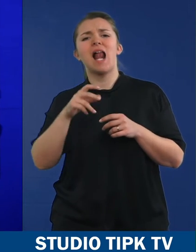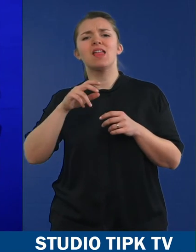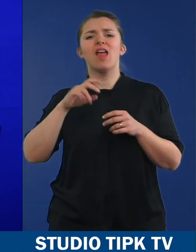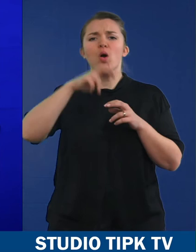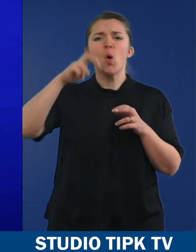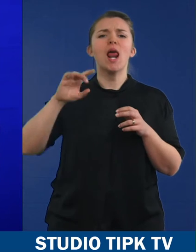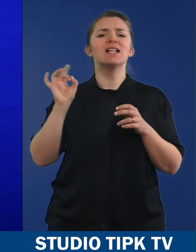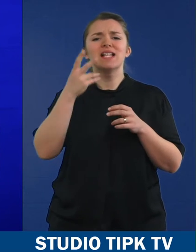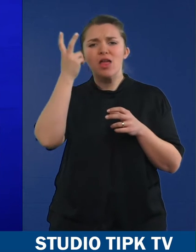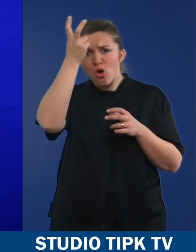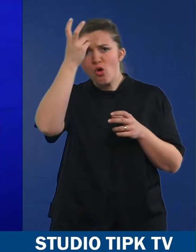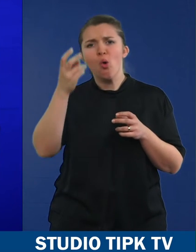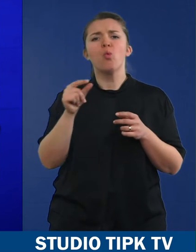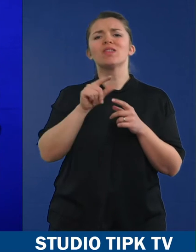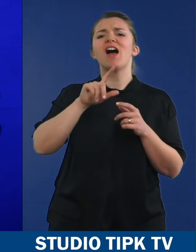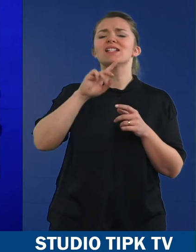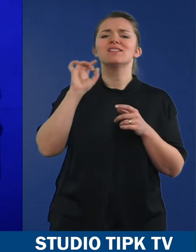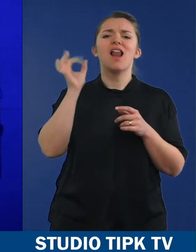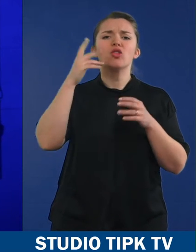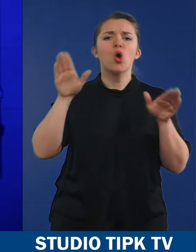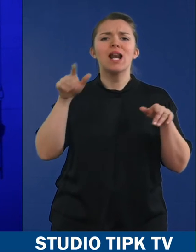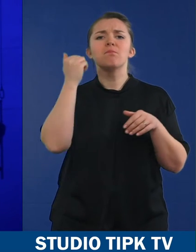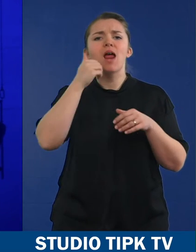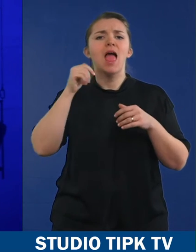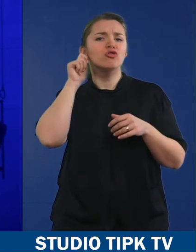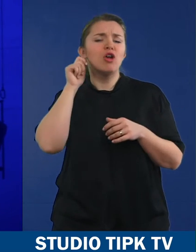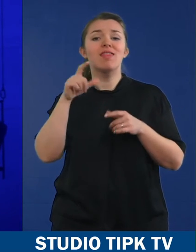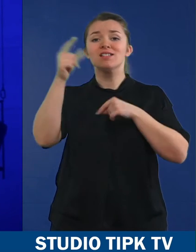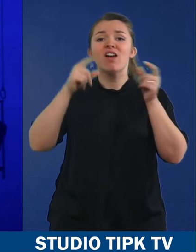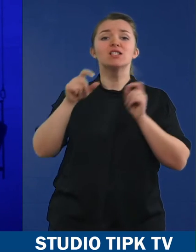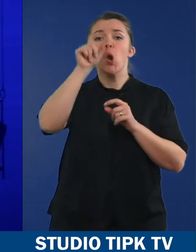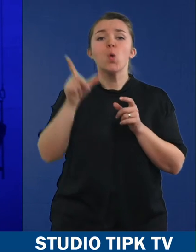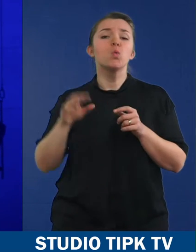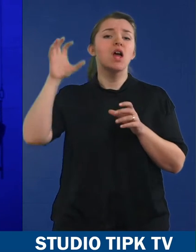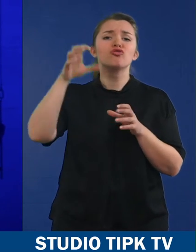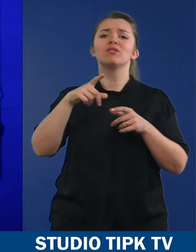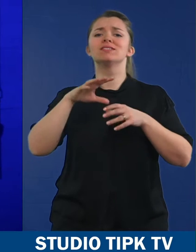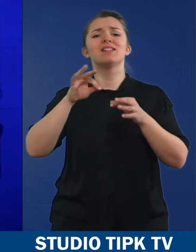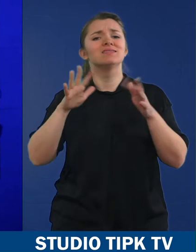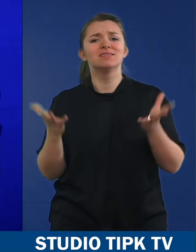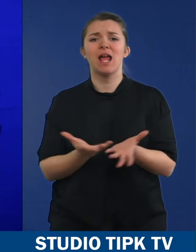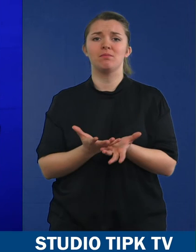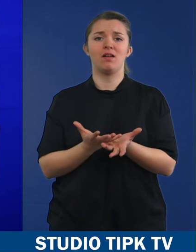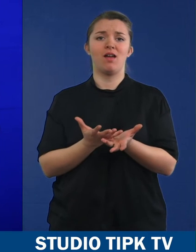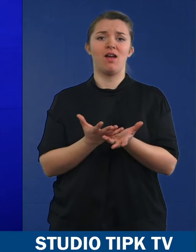Zlatorog. Kutva, Zlatokrila in Bela žena. In zvezde, luna, sonce, zemlja.